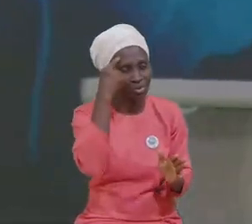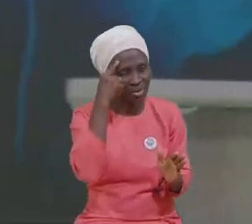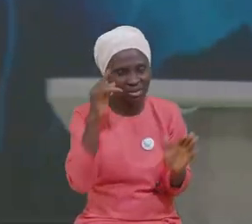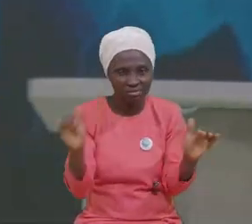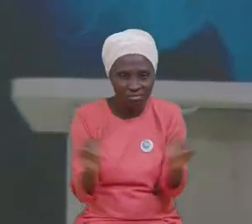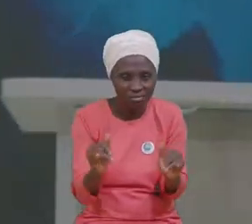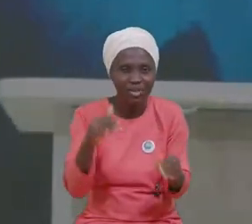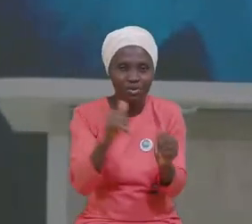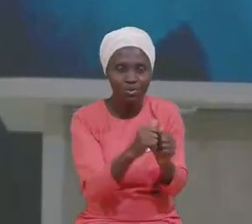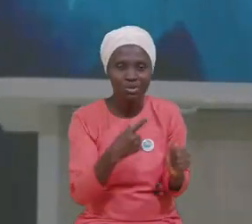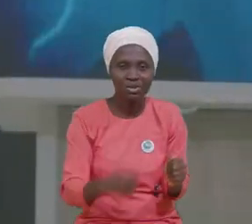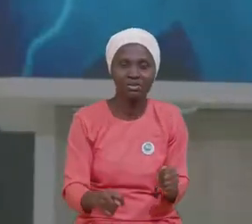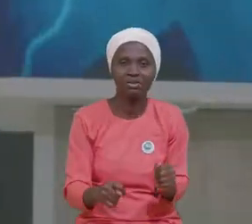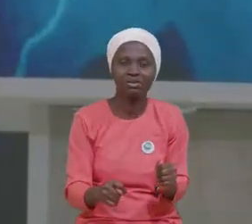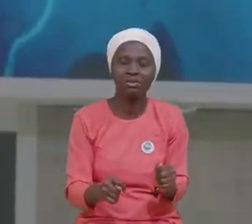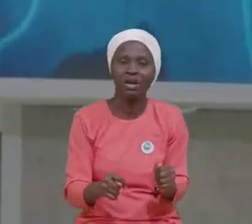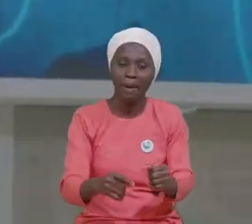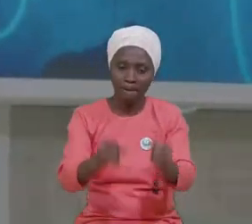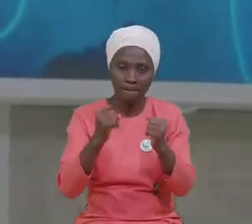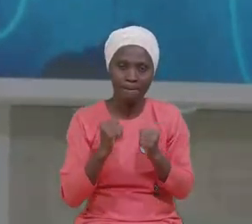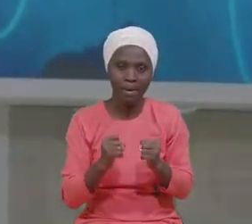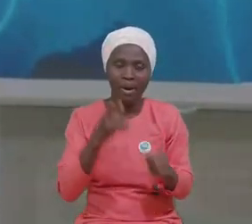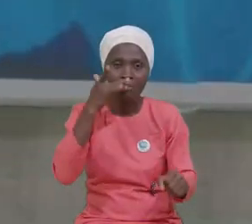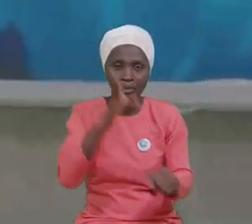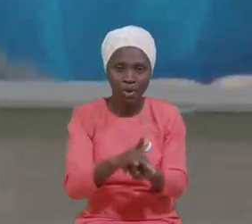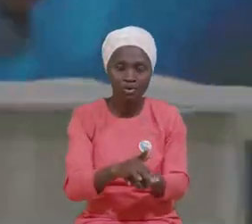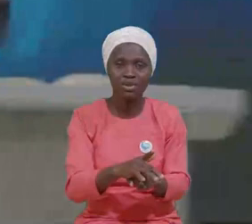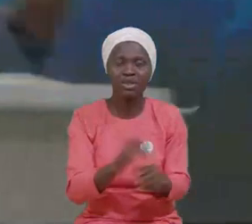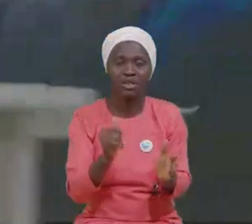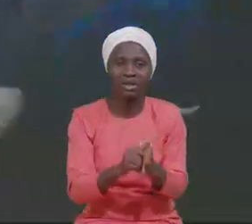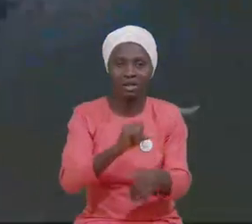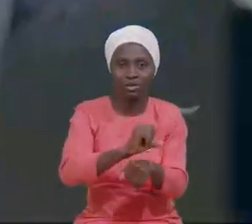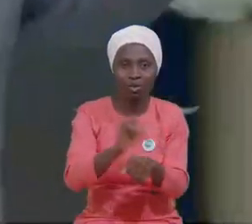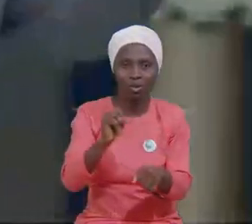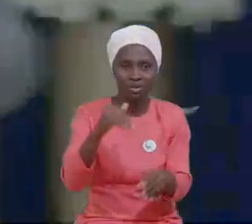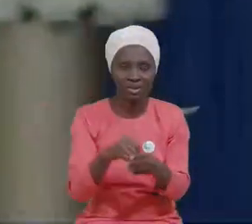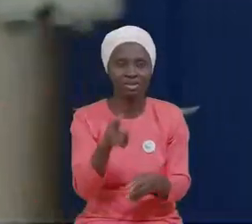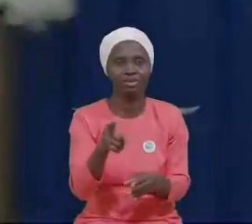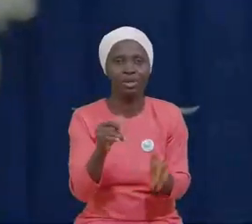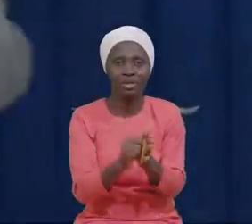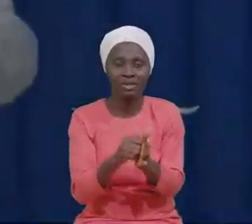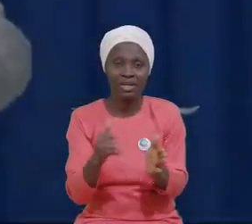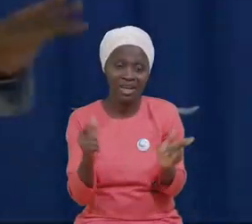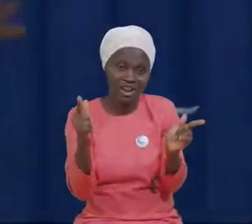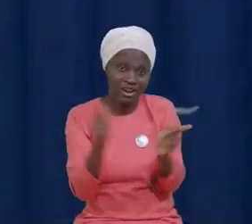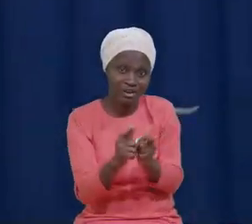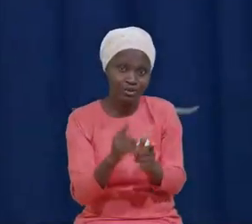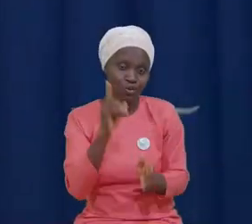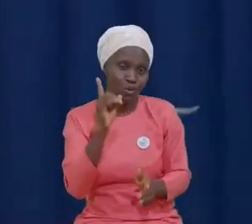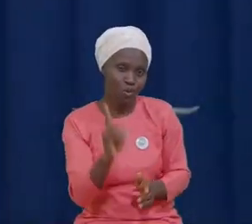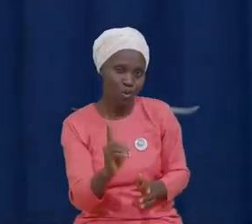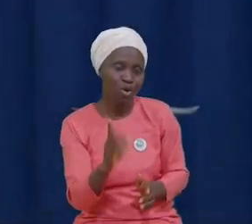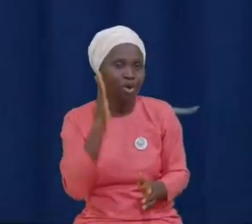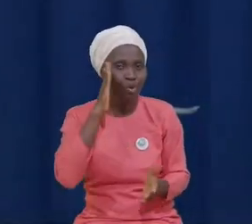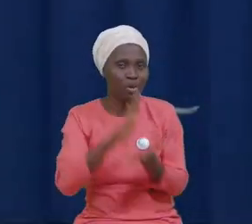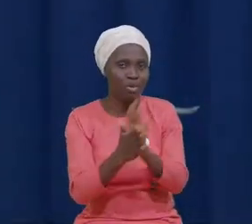conformément au plan et à la promesse de Dieu dans ta vie. Le plus petit deviendra un